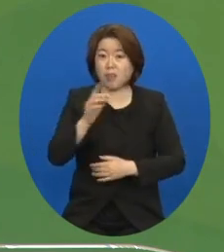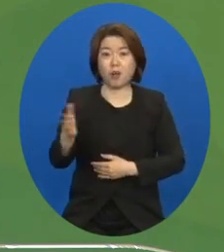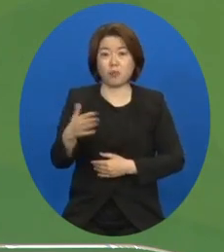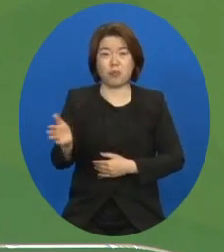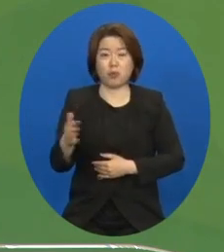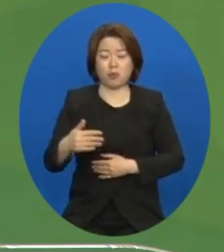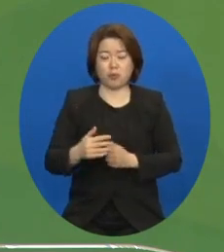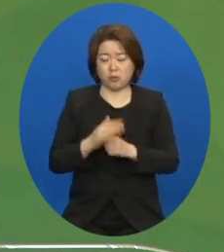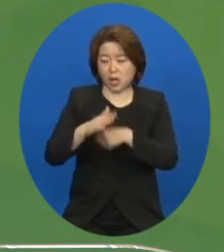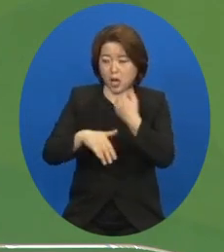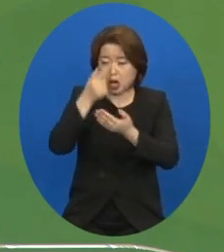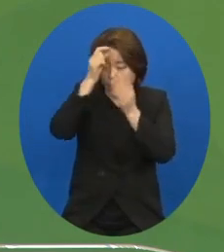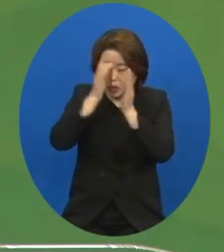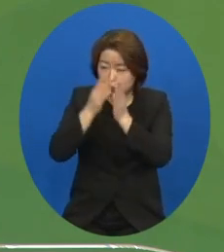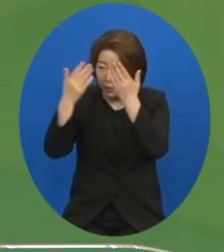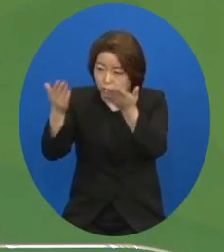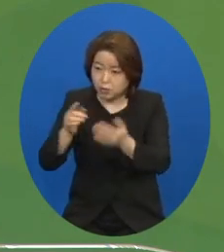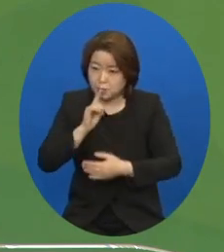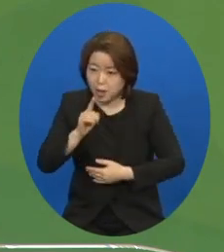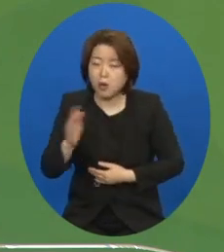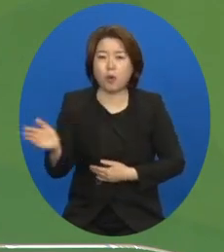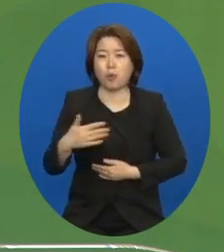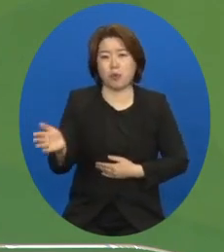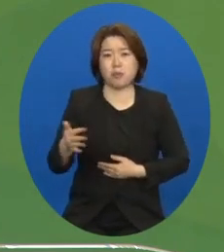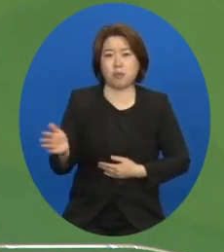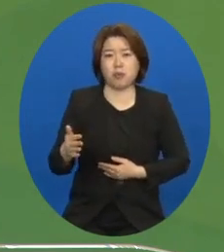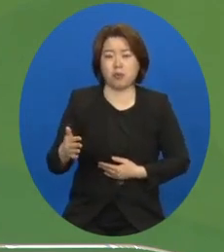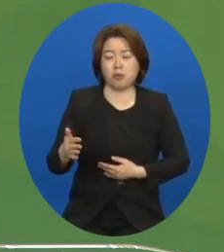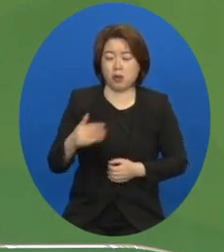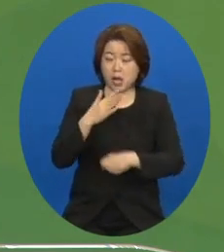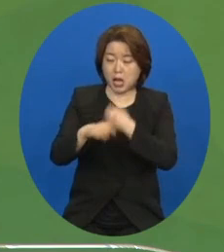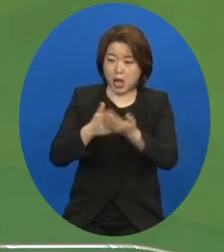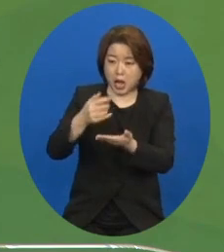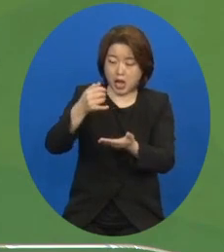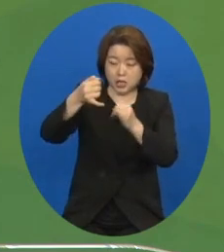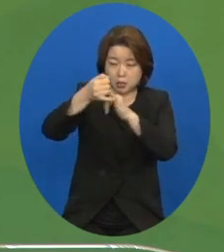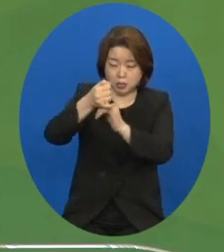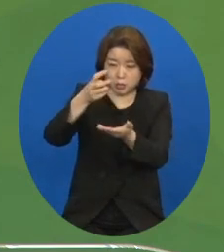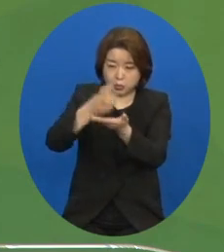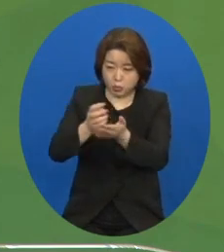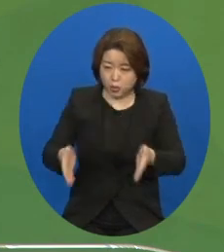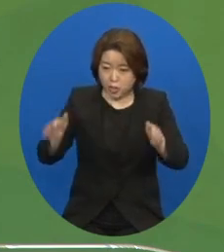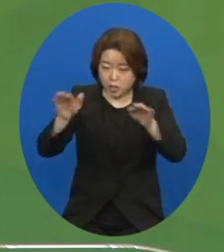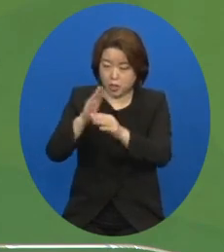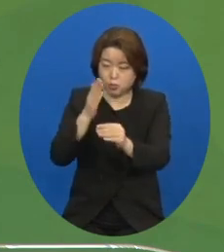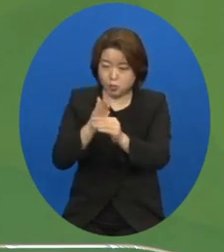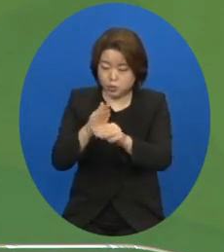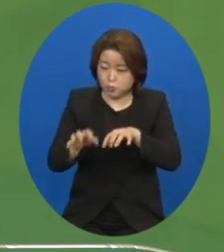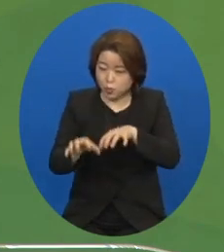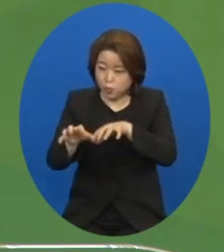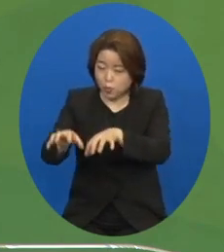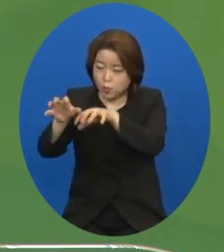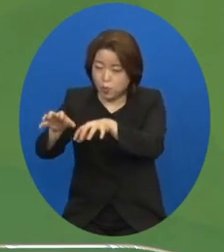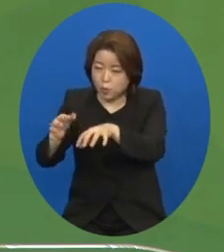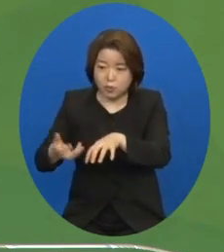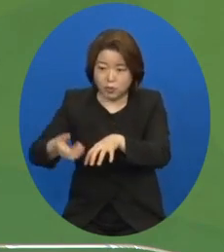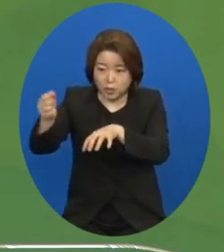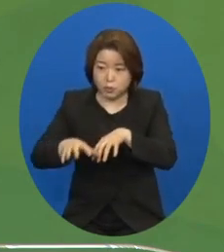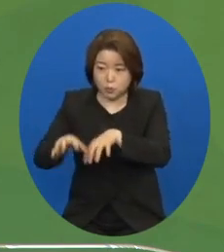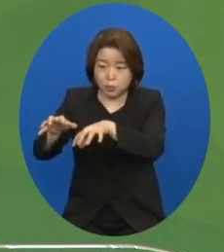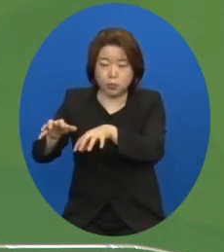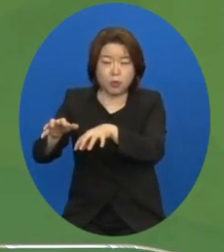하나님께 기도했다는 말도 없어요. 하나님의 언약궤를 중심으로 전쟁터에 나갔다는 말도 없어요.